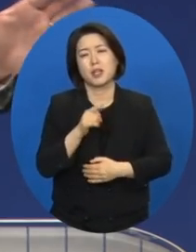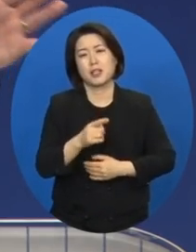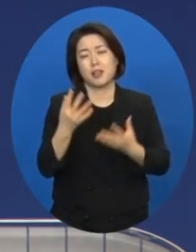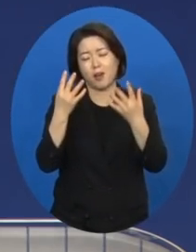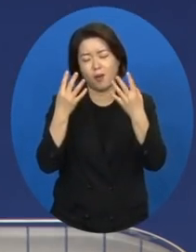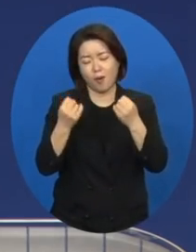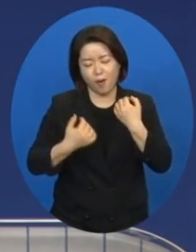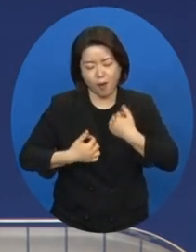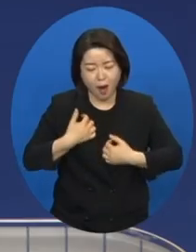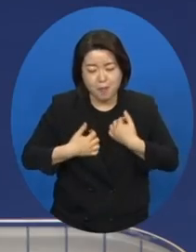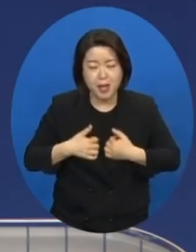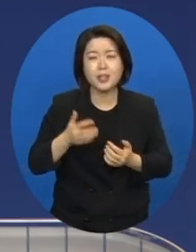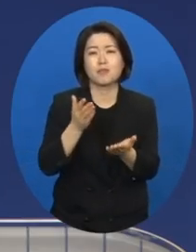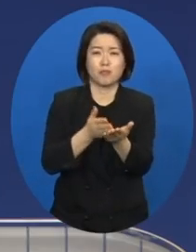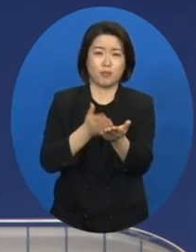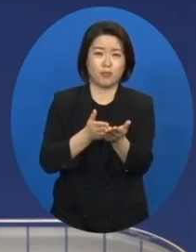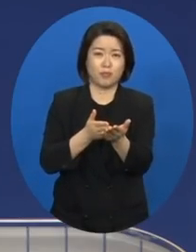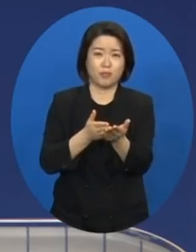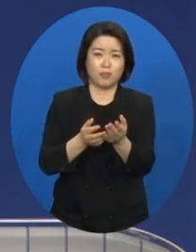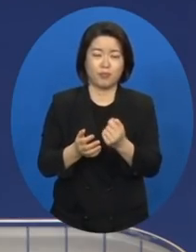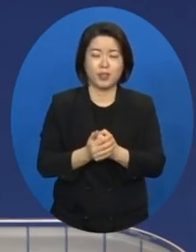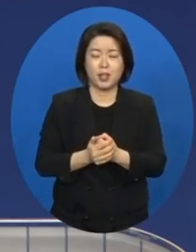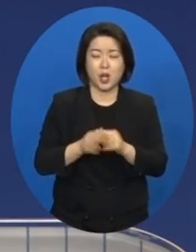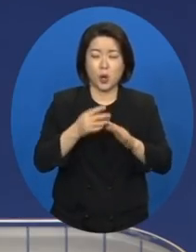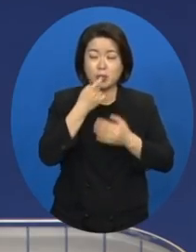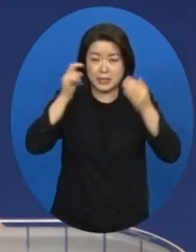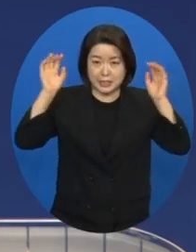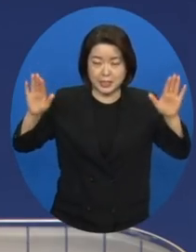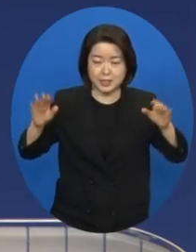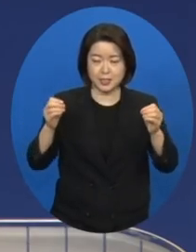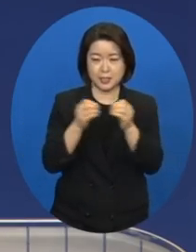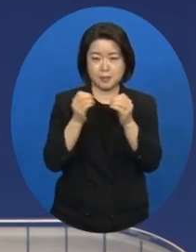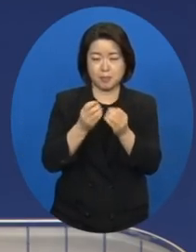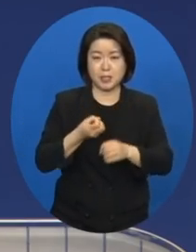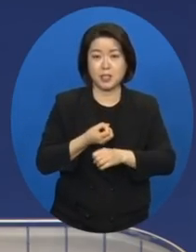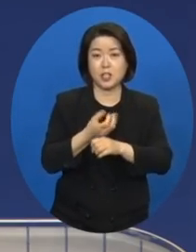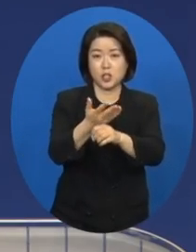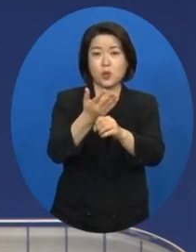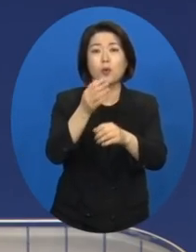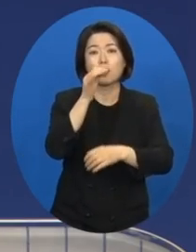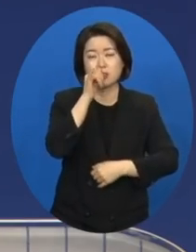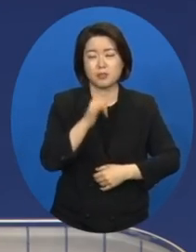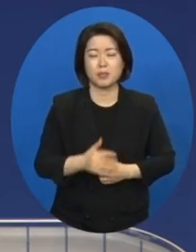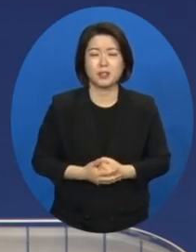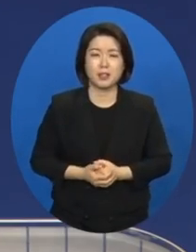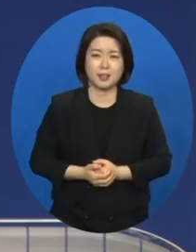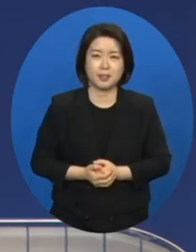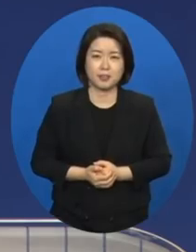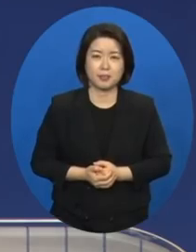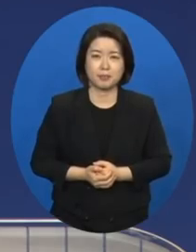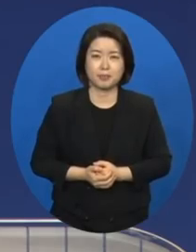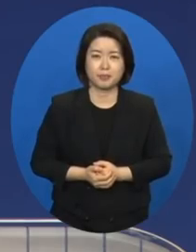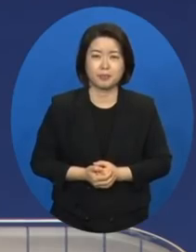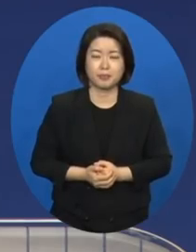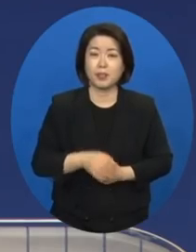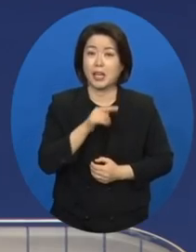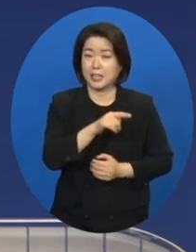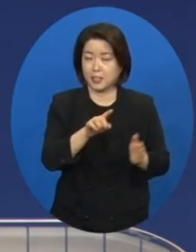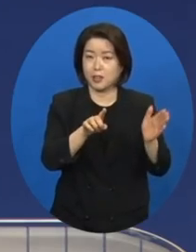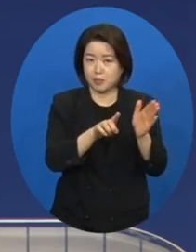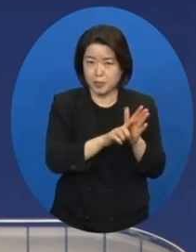얼마나 기쁜 소식이냐라고 천사들이 오늘 이 메시지를 우리에게 주시는 것이죠. 만약 우리가 이것을